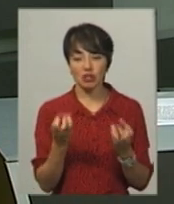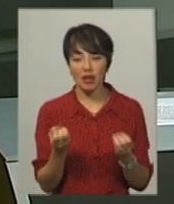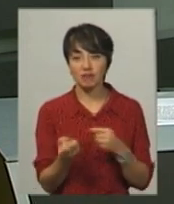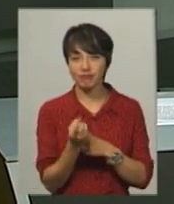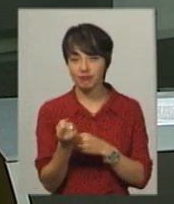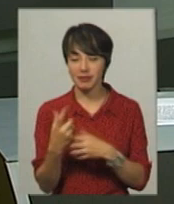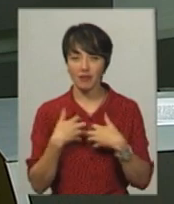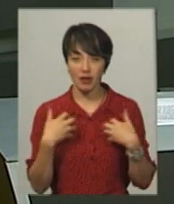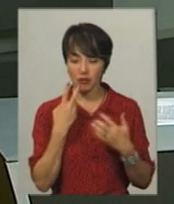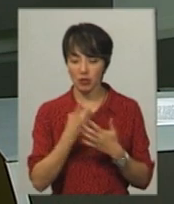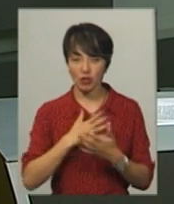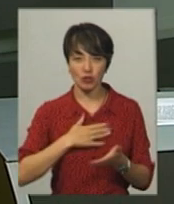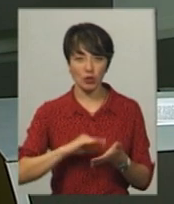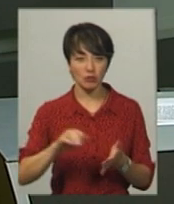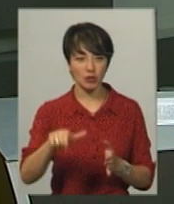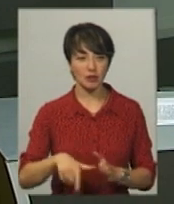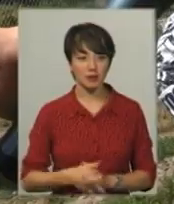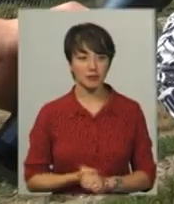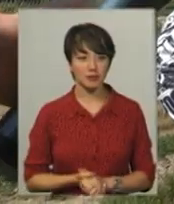з'явились у зоокуточку, бачила Катерина Шевчук.